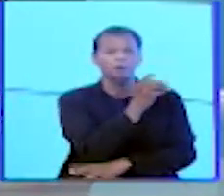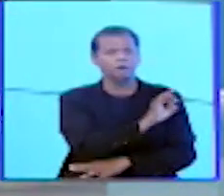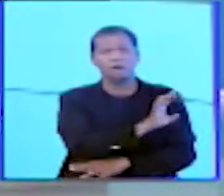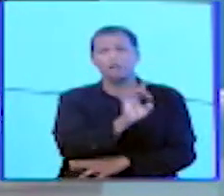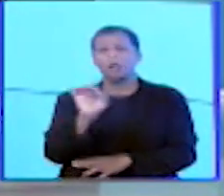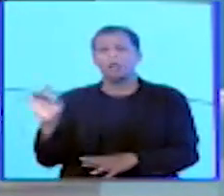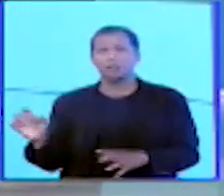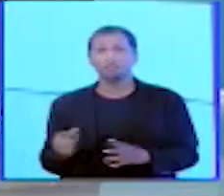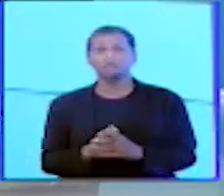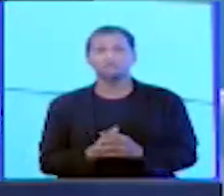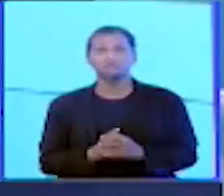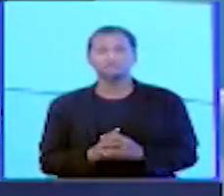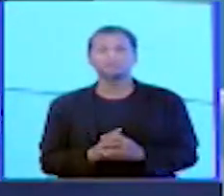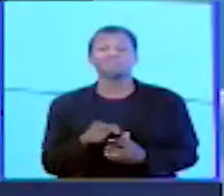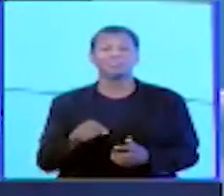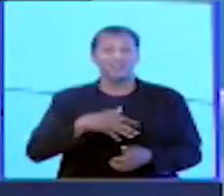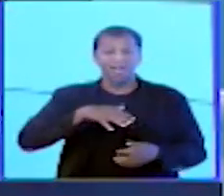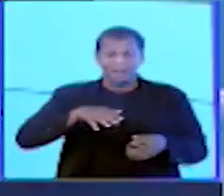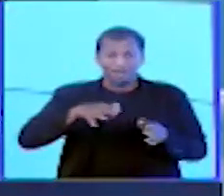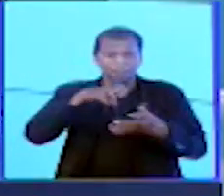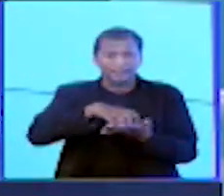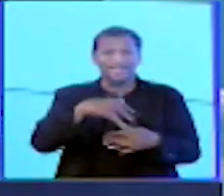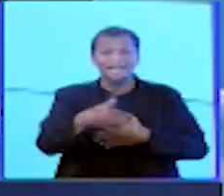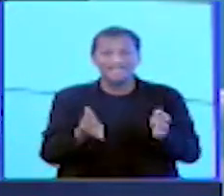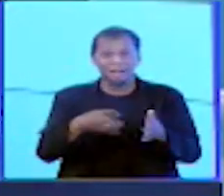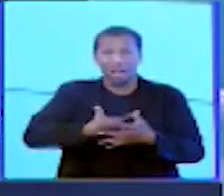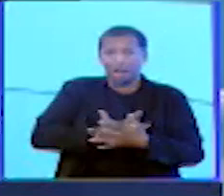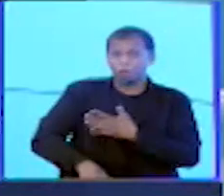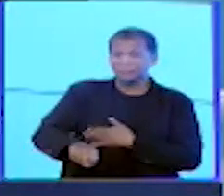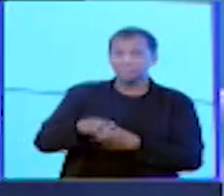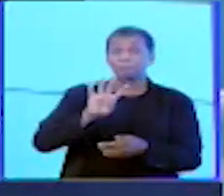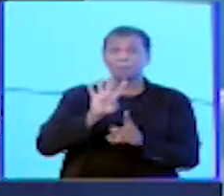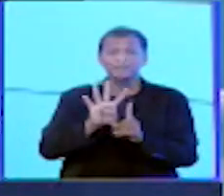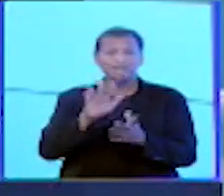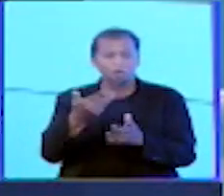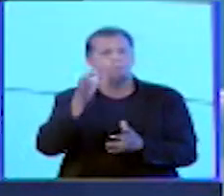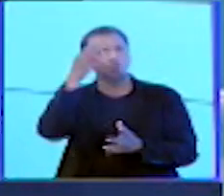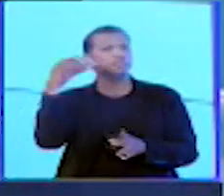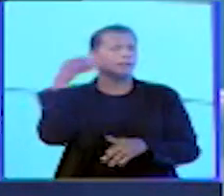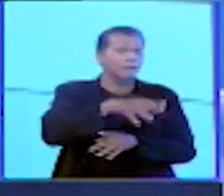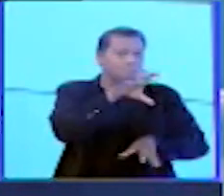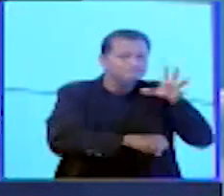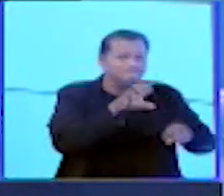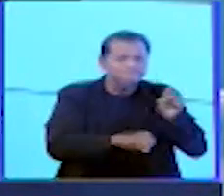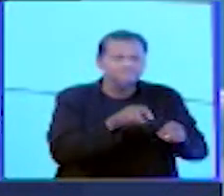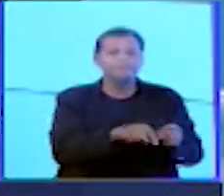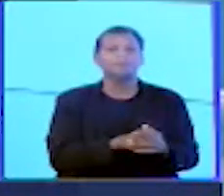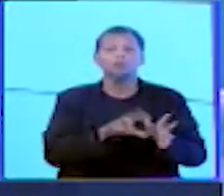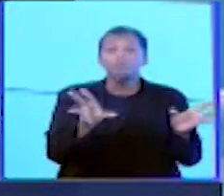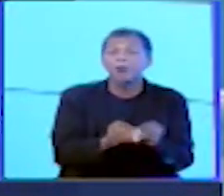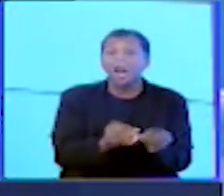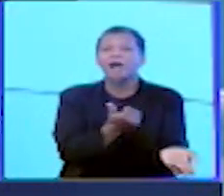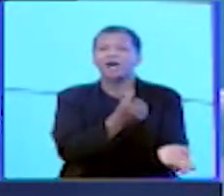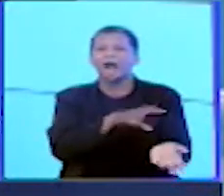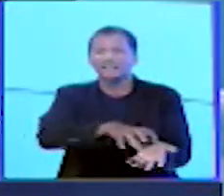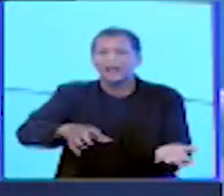14 tahun beroperasi sebuah klinik aborsi ilegal di Pandeglang, Banten digerebek. Tiga tersangka ditangkap dan sejumlah peralatan medis disita